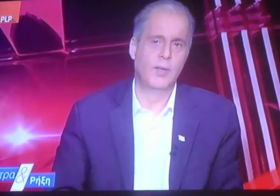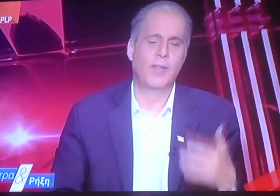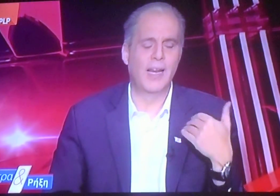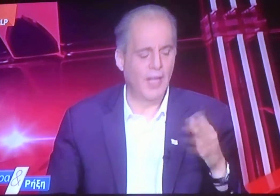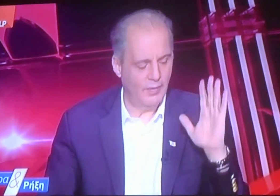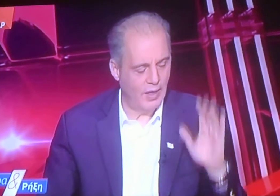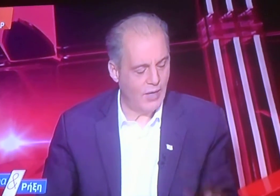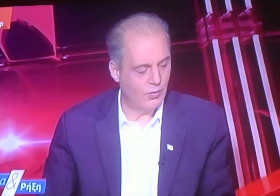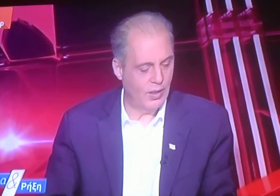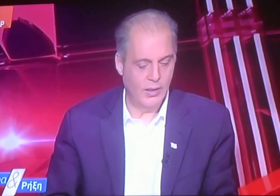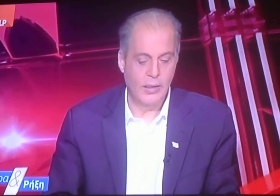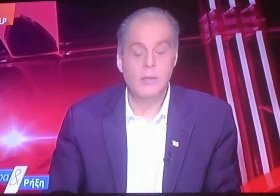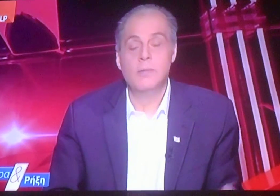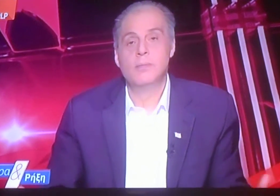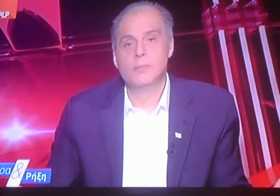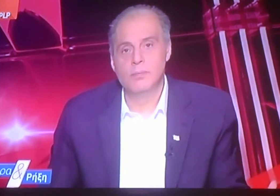Πραγματική...